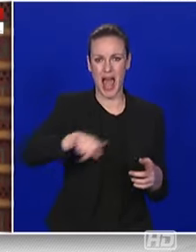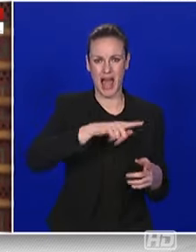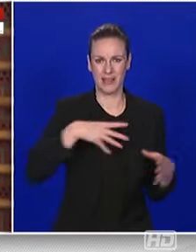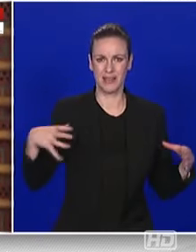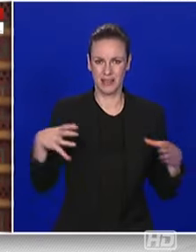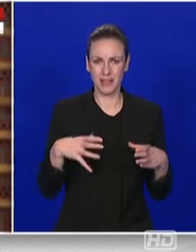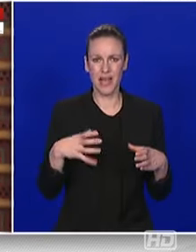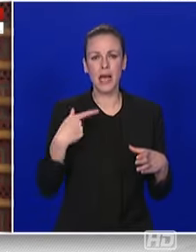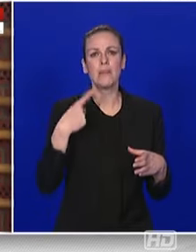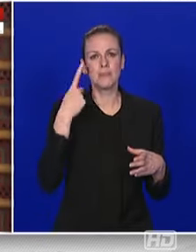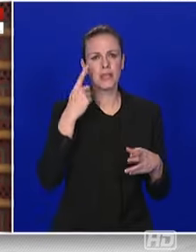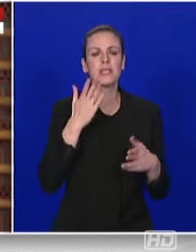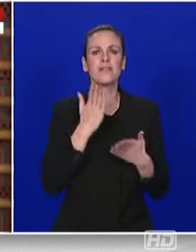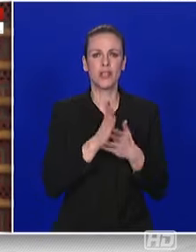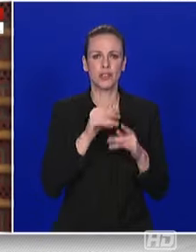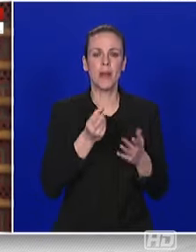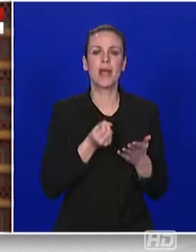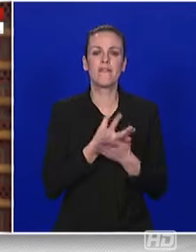data informacija da su